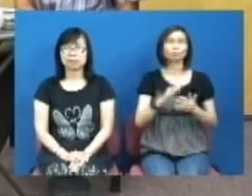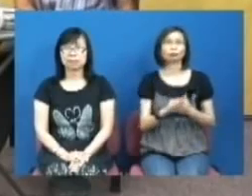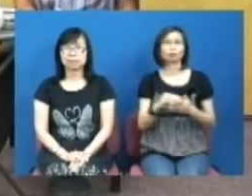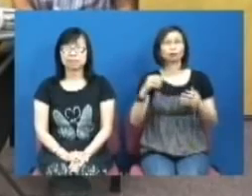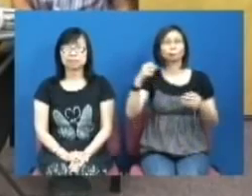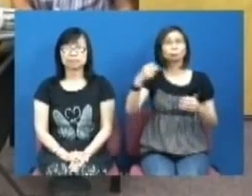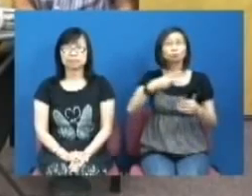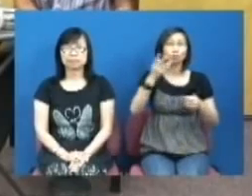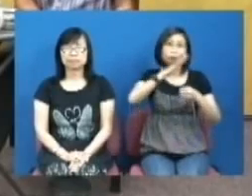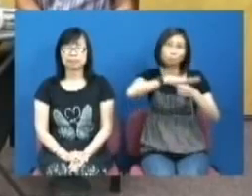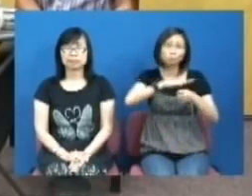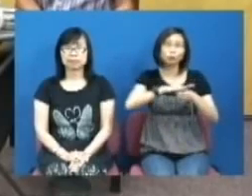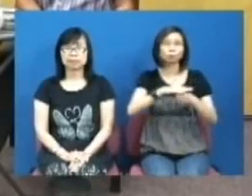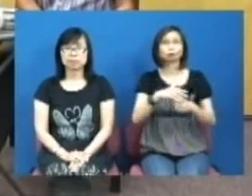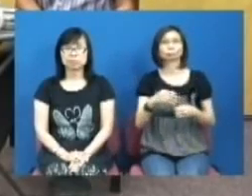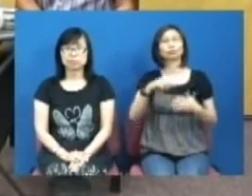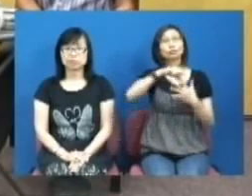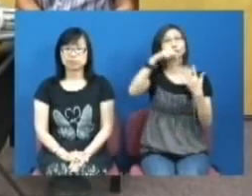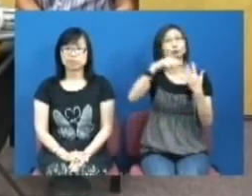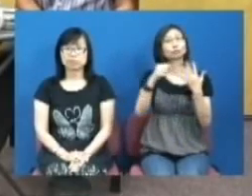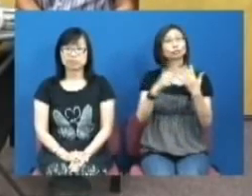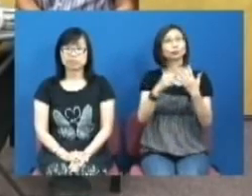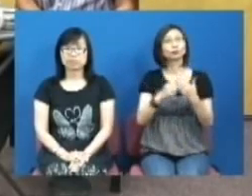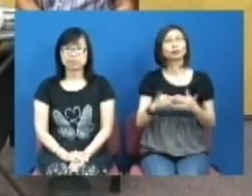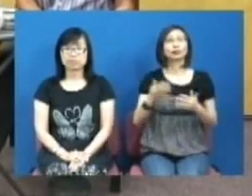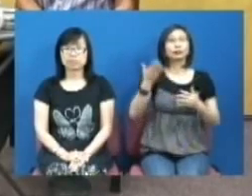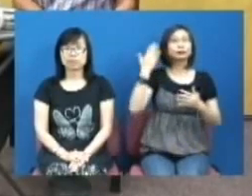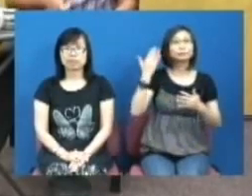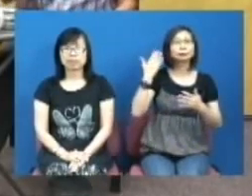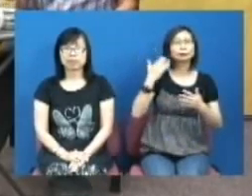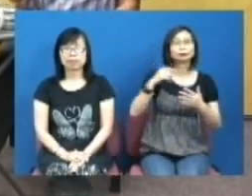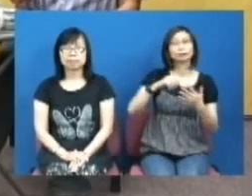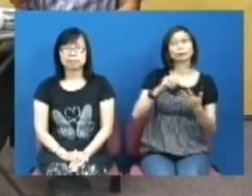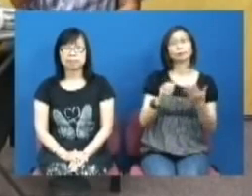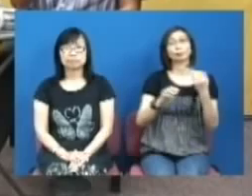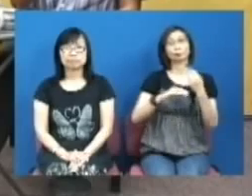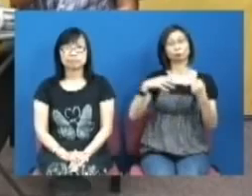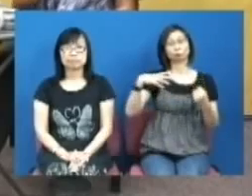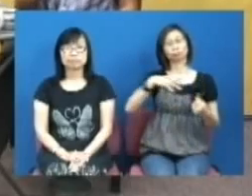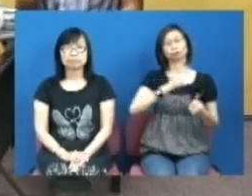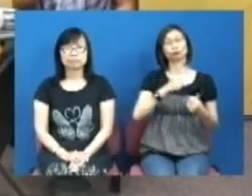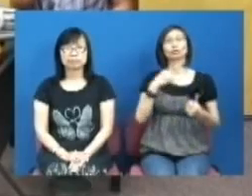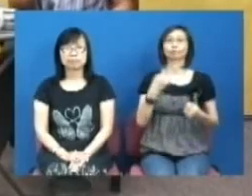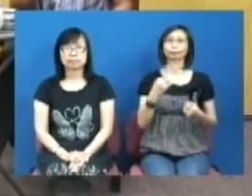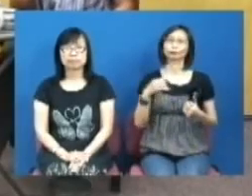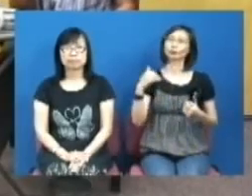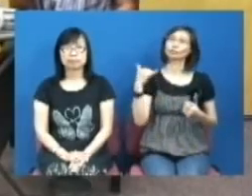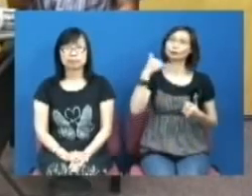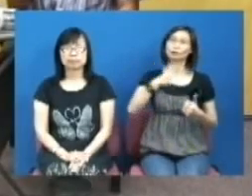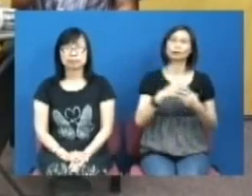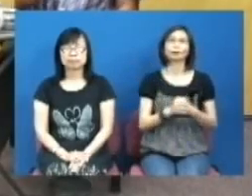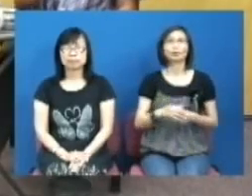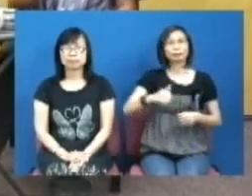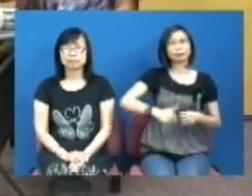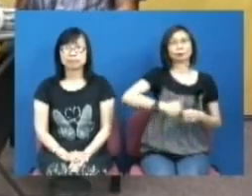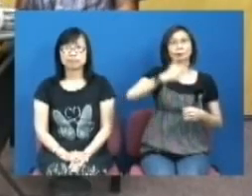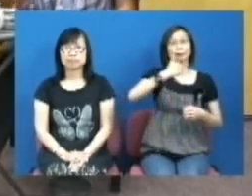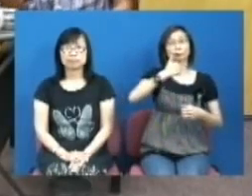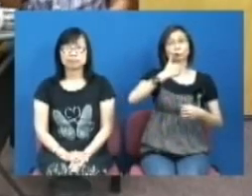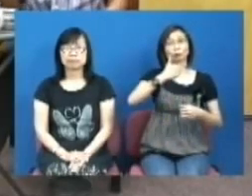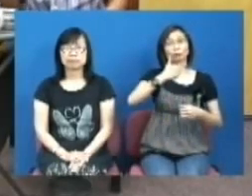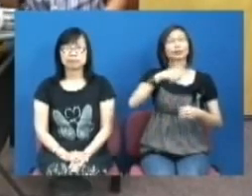餘咧，其實即係政府就提出就係話，不如咁啦，就如果即係贏咗嗰位議員即係辭咗職嘅話啦，就